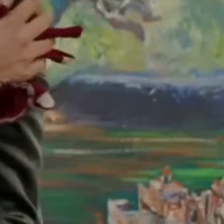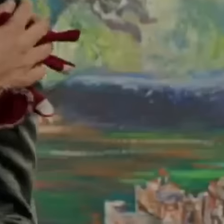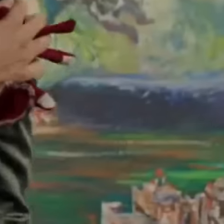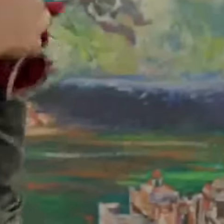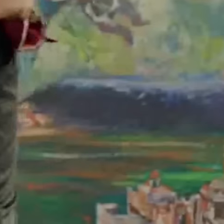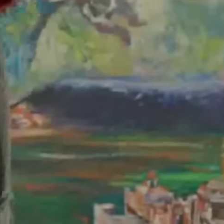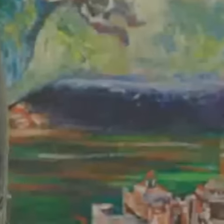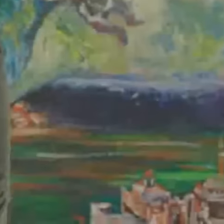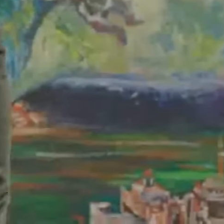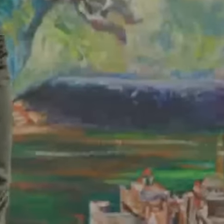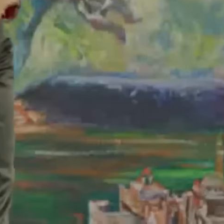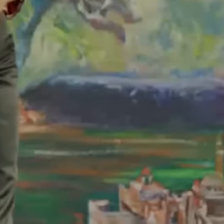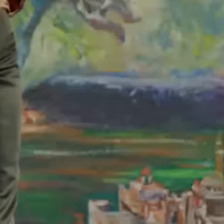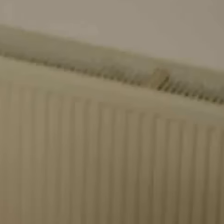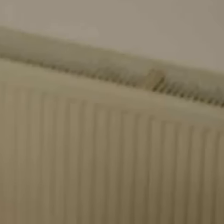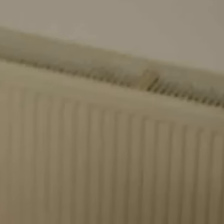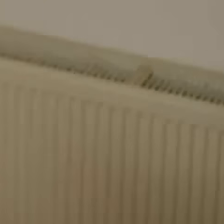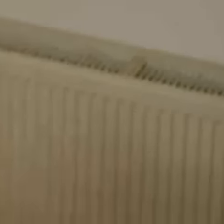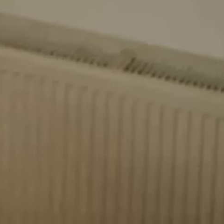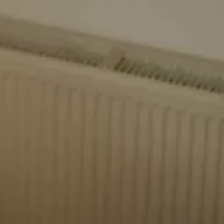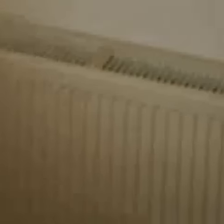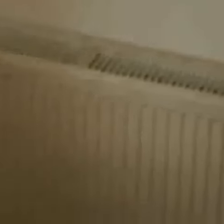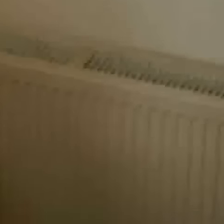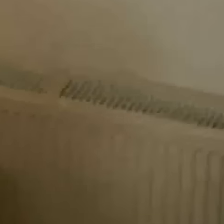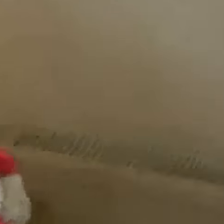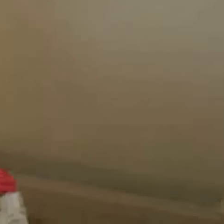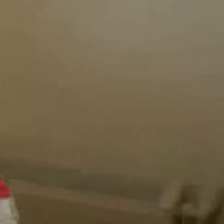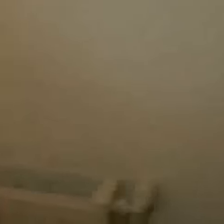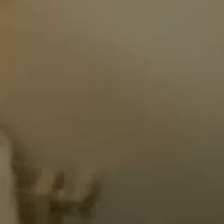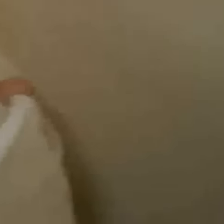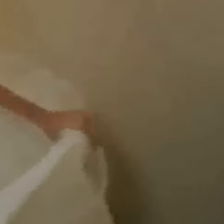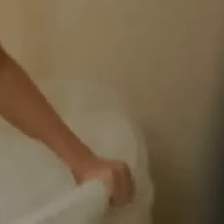Masar saçlarından tutup alnından öptü. Dayanamadan yeniden sarıldılar.